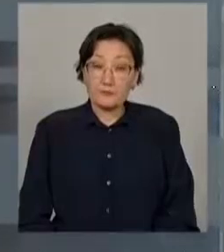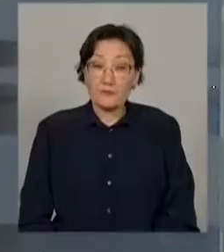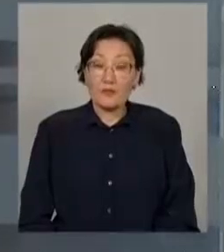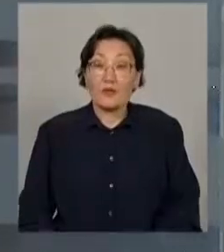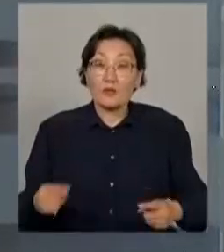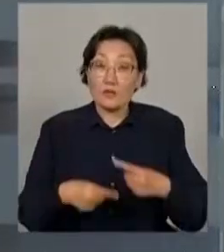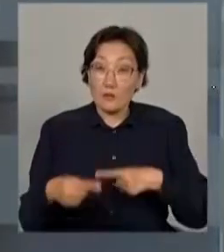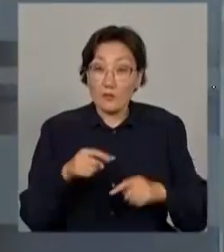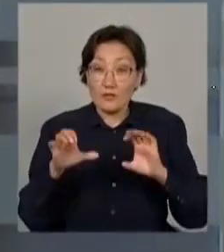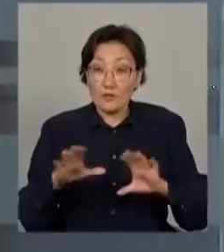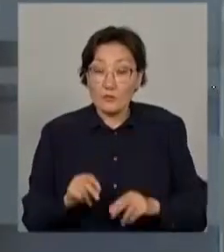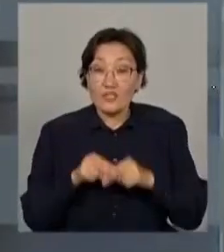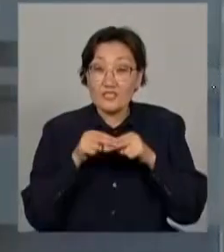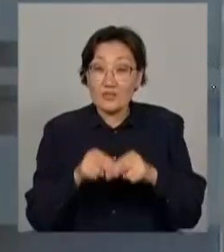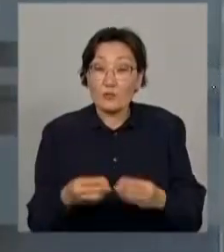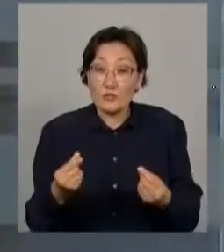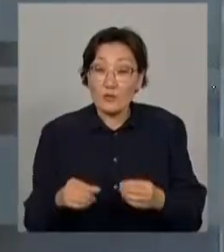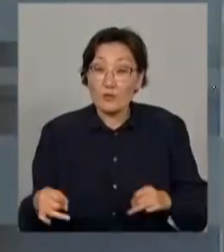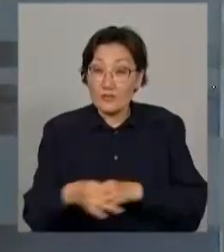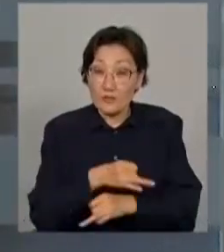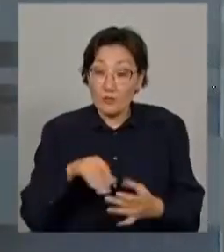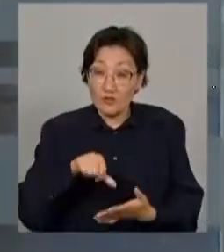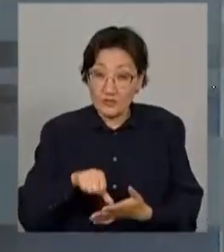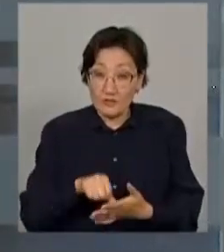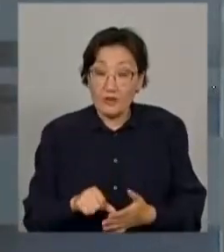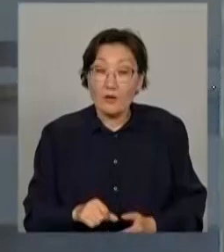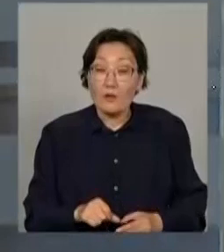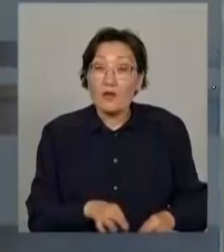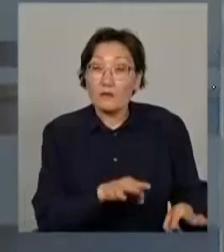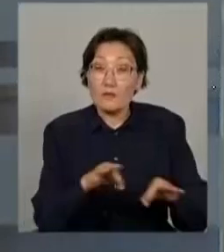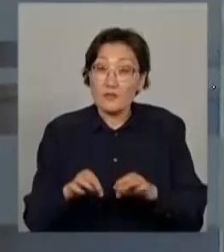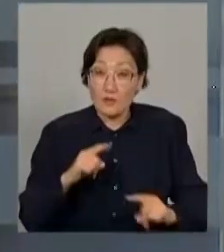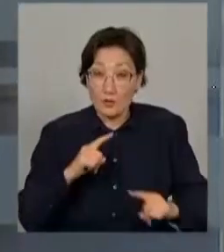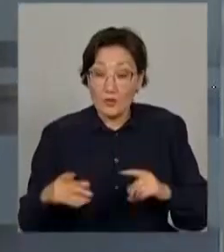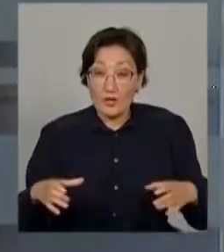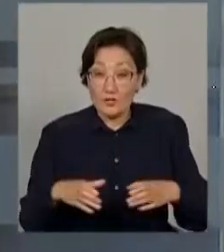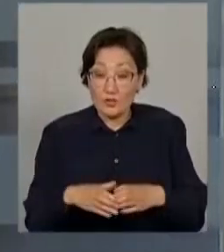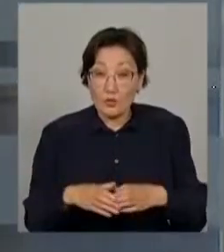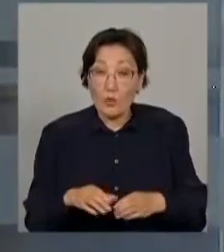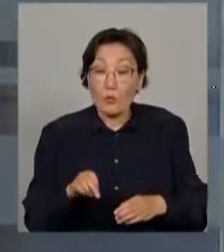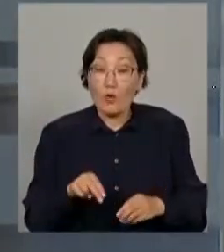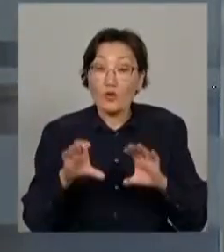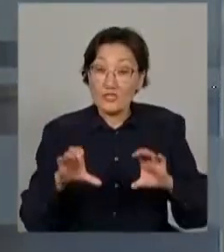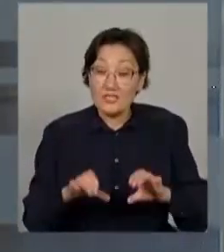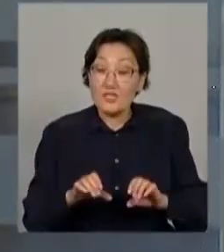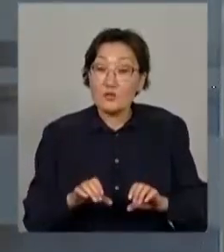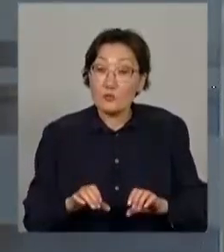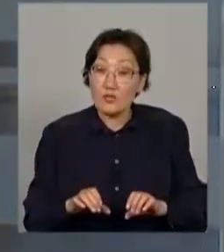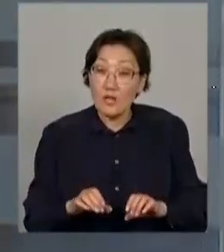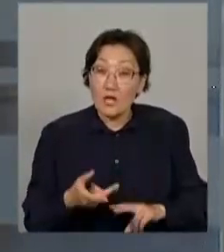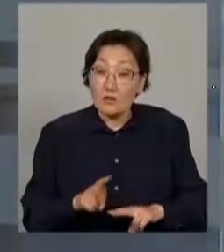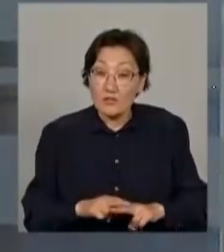Возврат незаконно выведенных активов обсудили участники выездного заседания Комитета Сената по конституционному